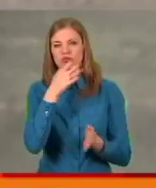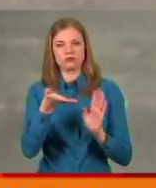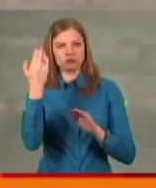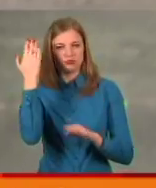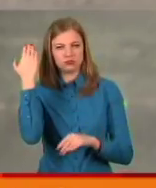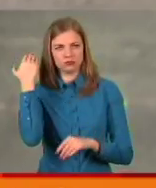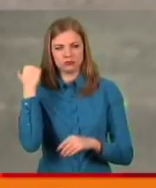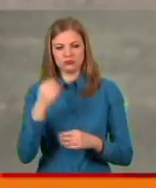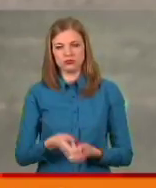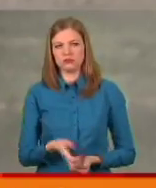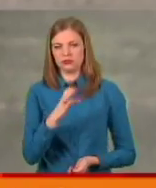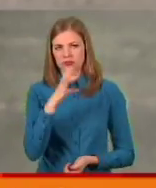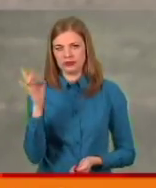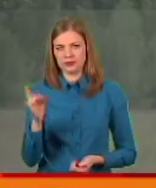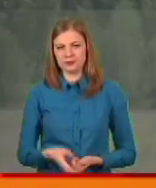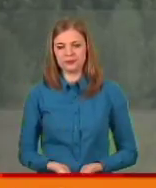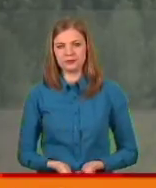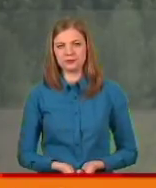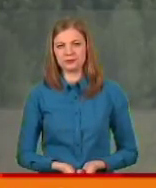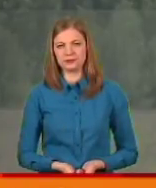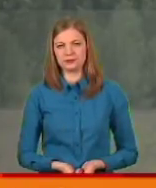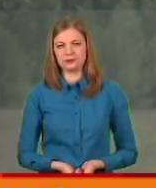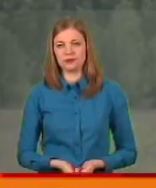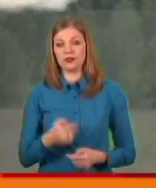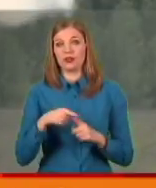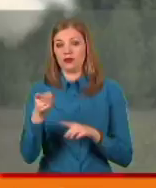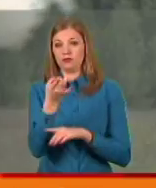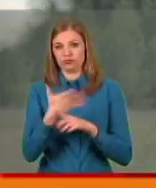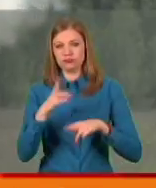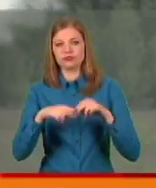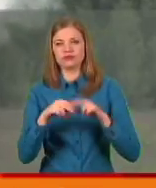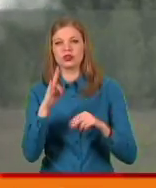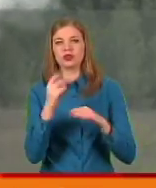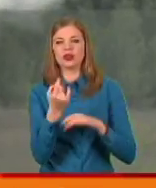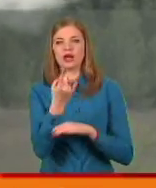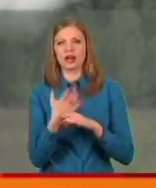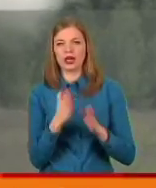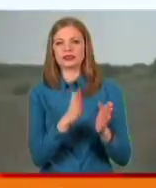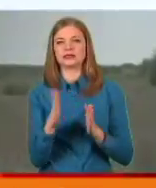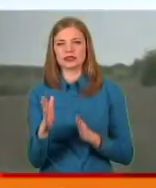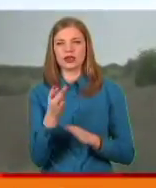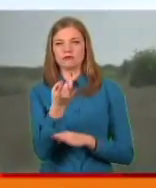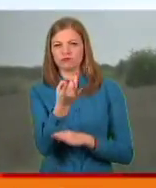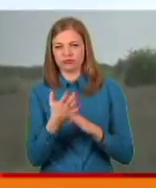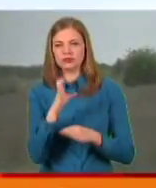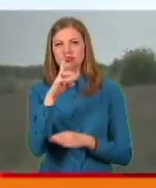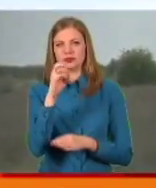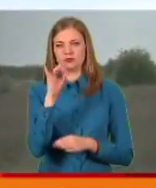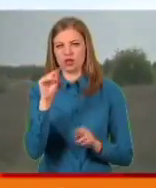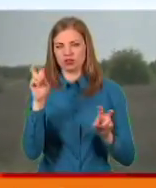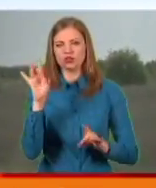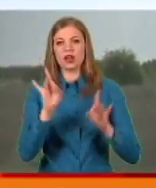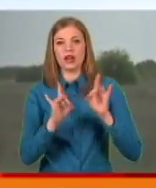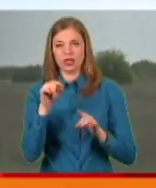часів Радянського Союзу. «Вільха» побудована на базі ракетної системи залпового вогню «Смерч».